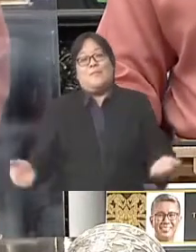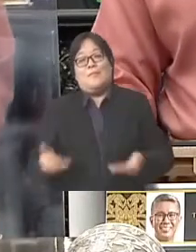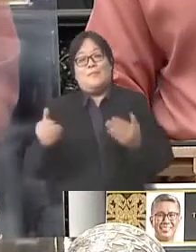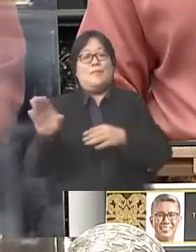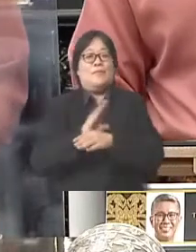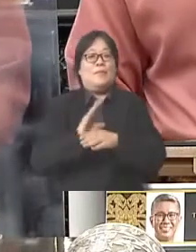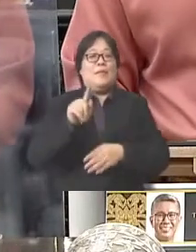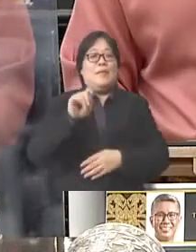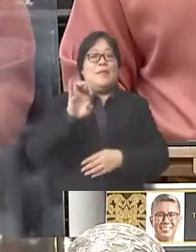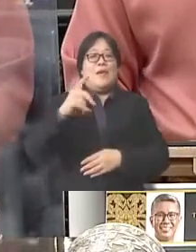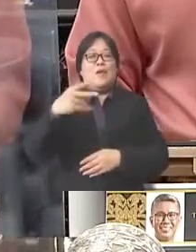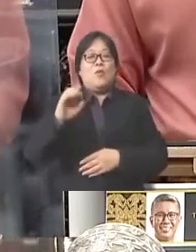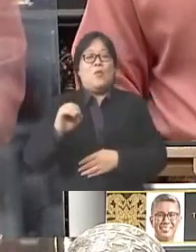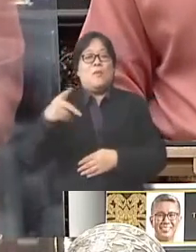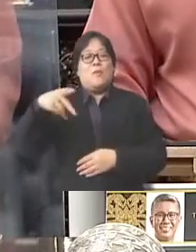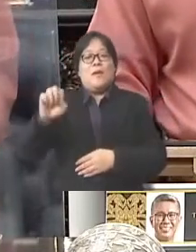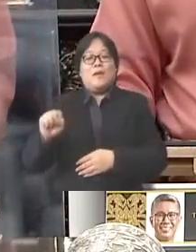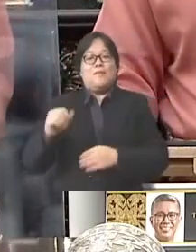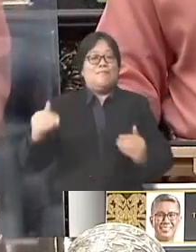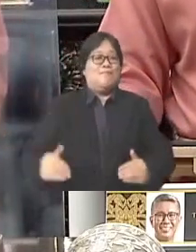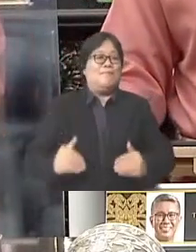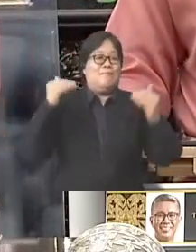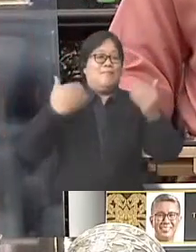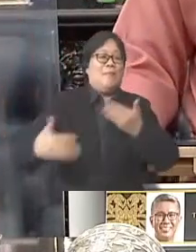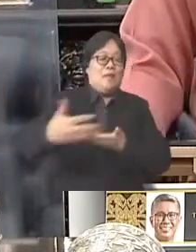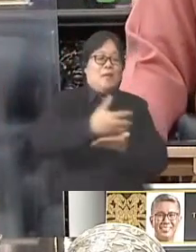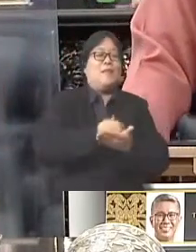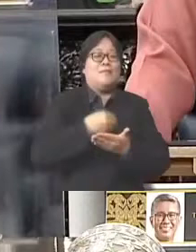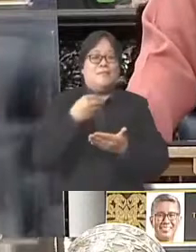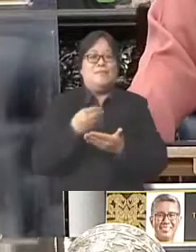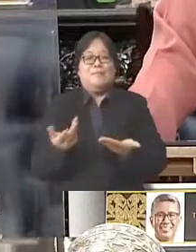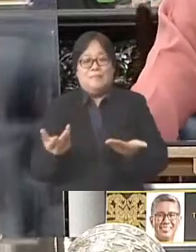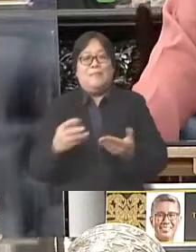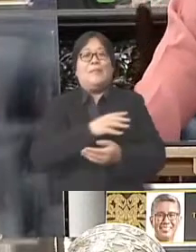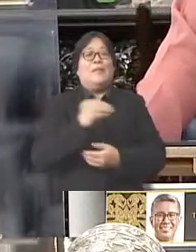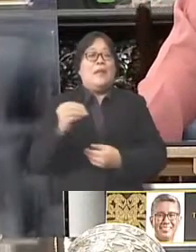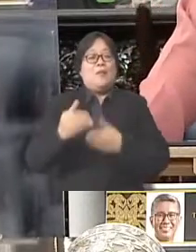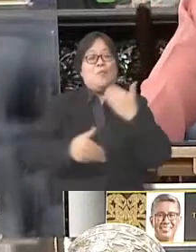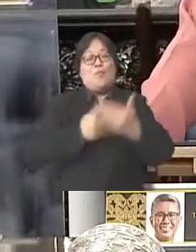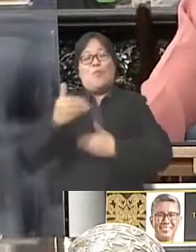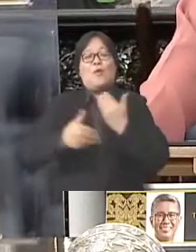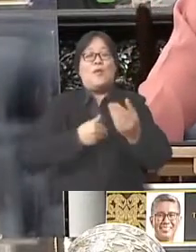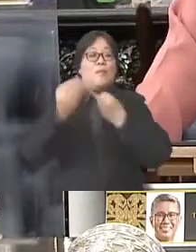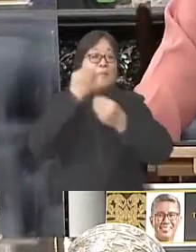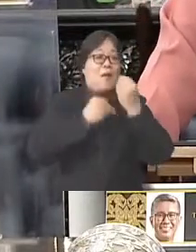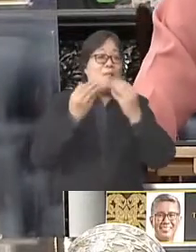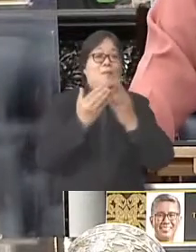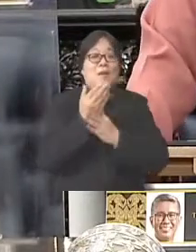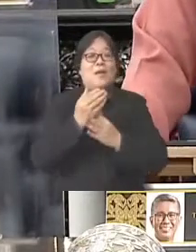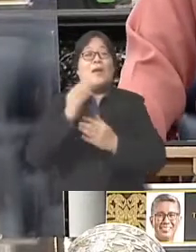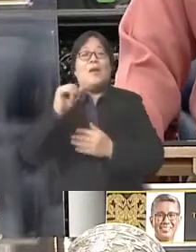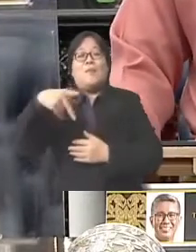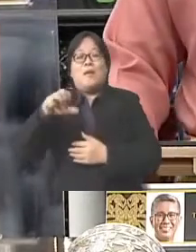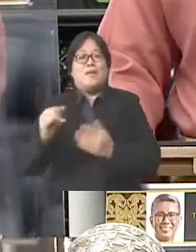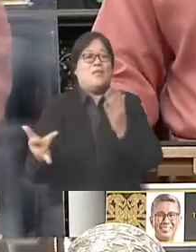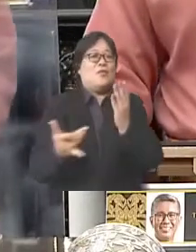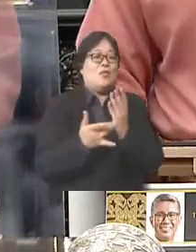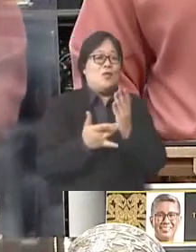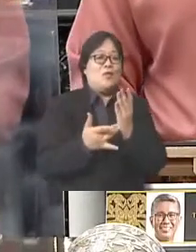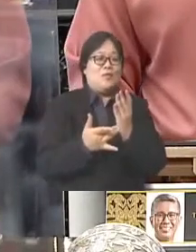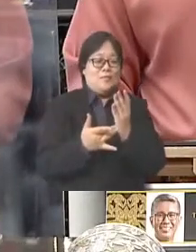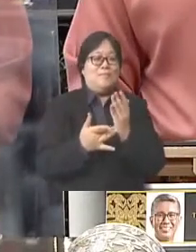kalahkan Usahawan Techno pics bagi meningkatkan hasil pengeluaran tanaman dan pemrosesan makanan Melalui aplikasi teknologi